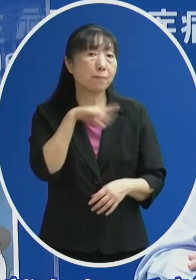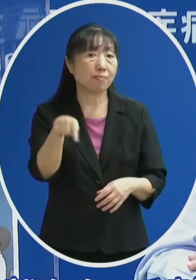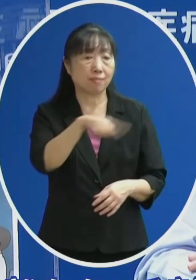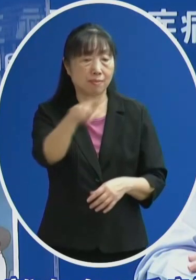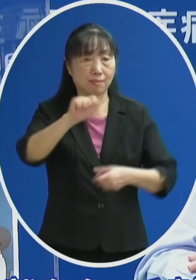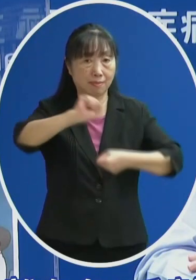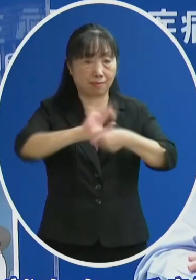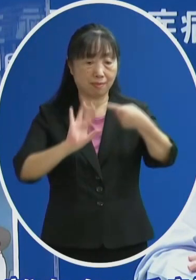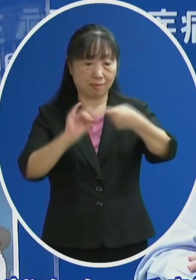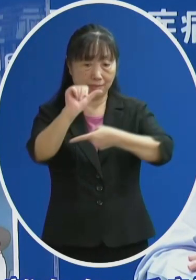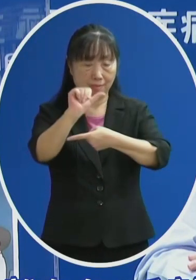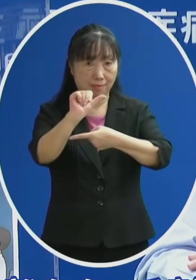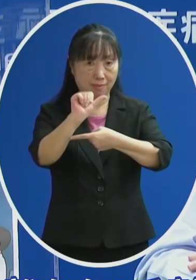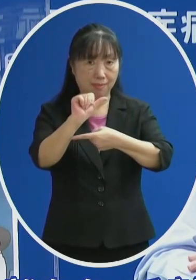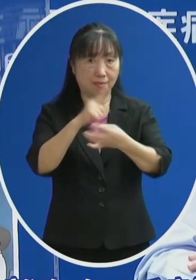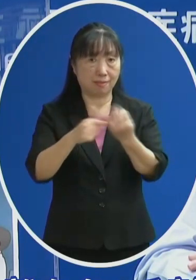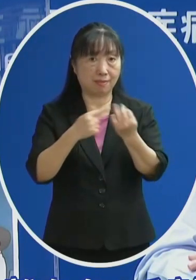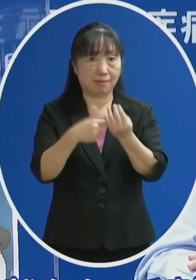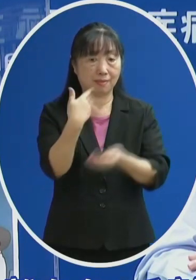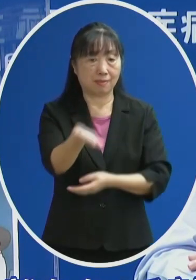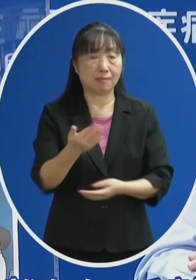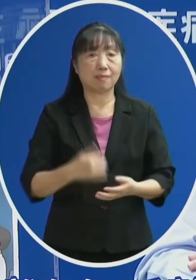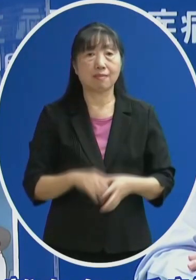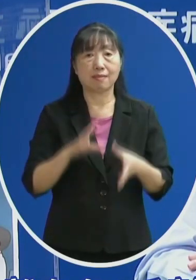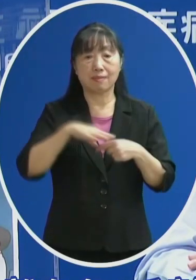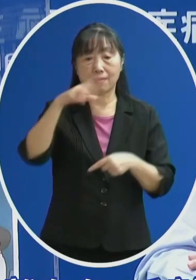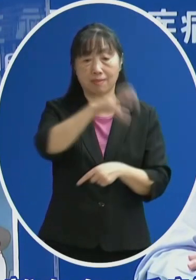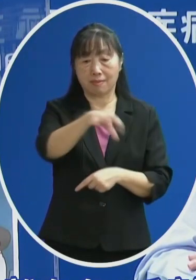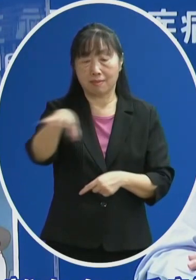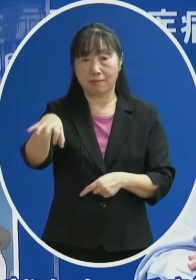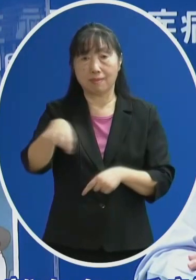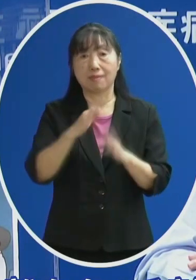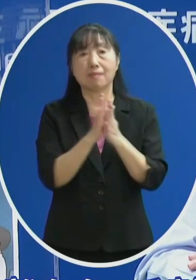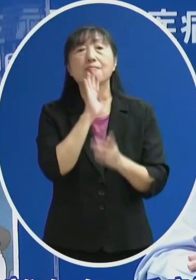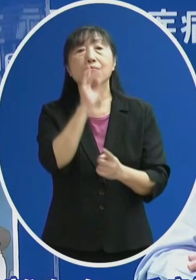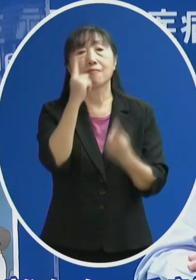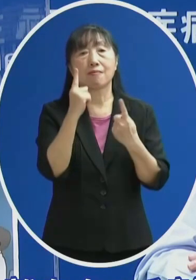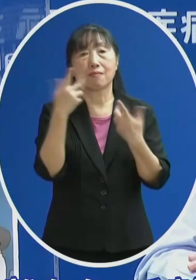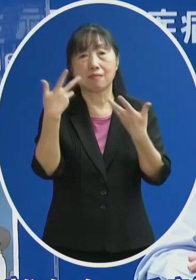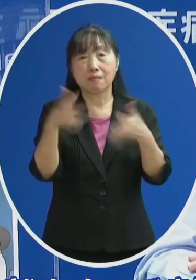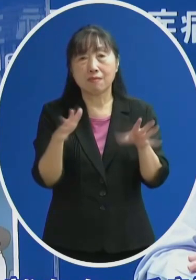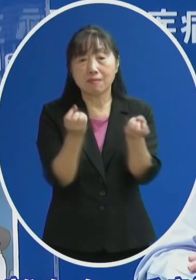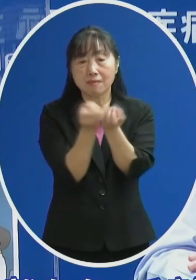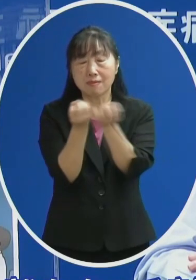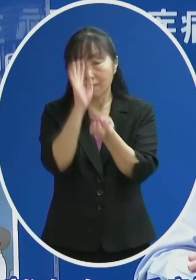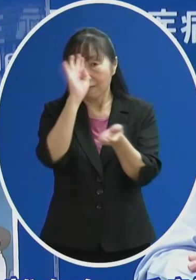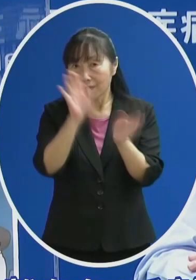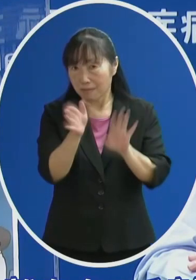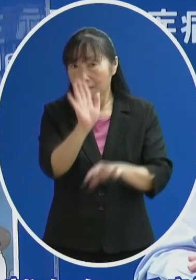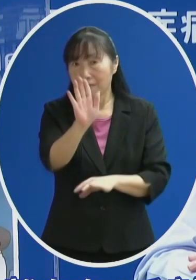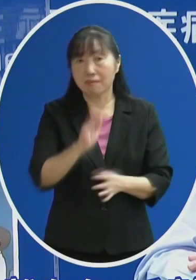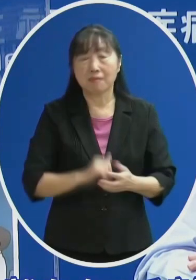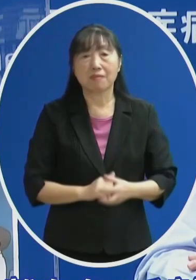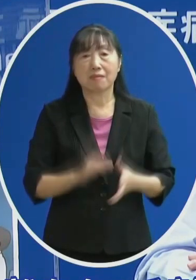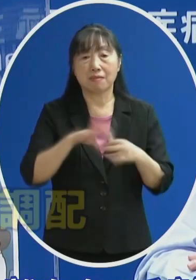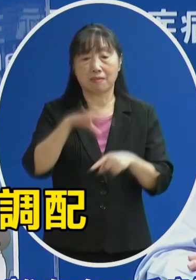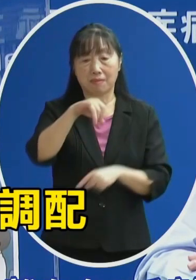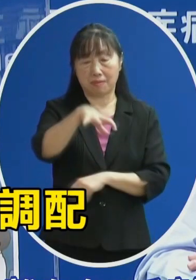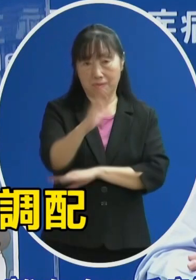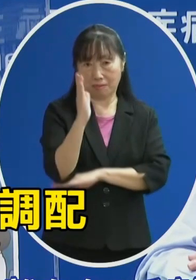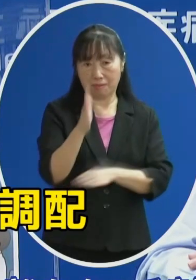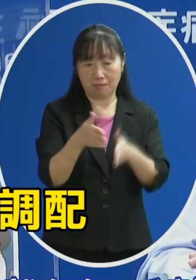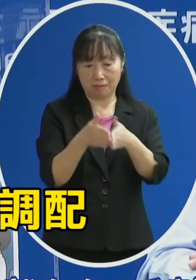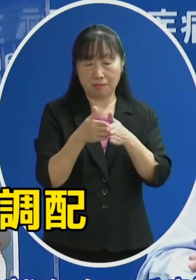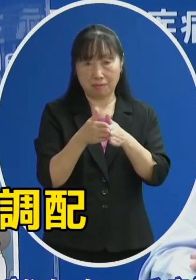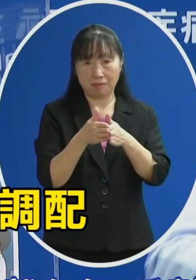加发5%。好，因为这地区它相对的哈比较有多的一个疫情，好，那可能就地方政府可能比